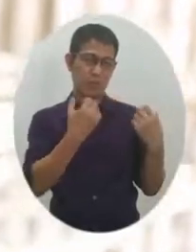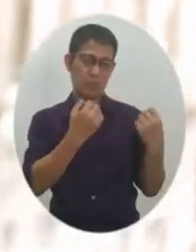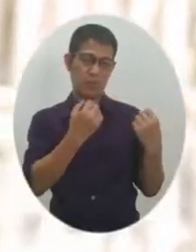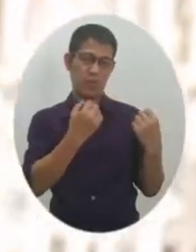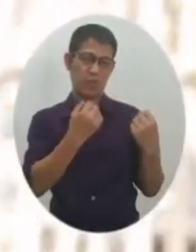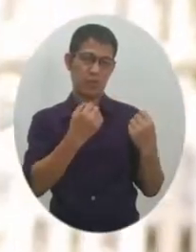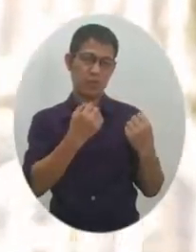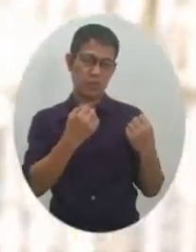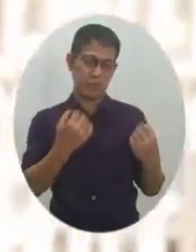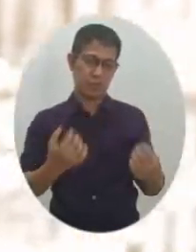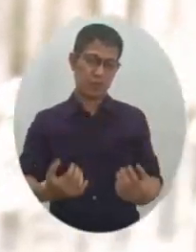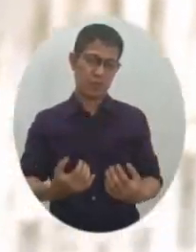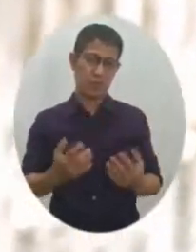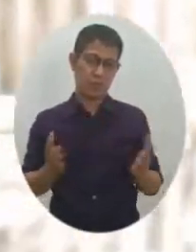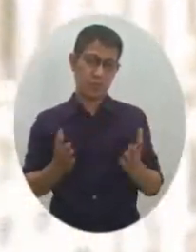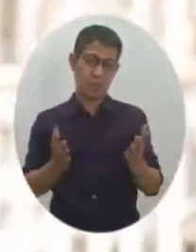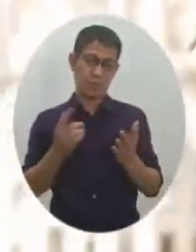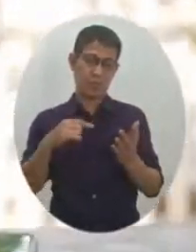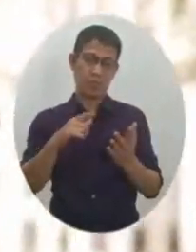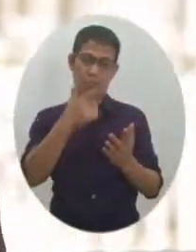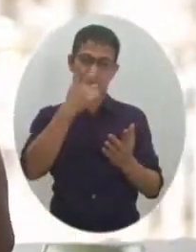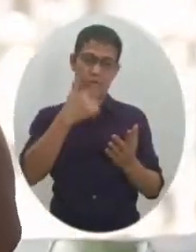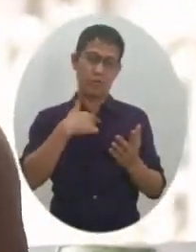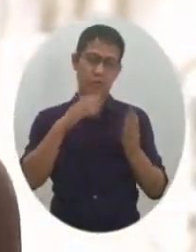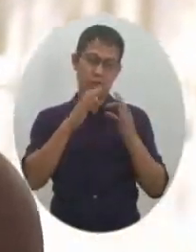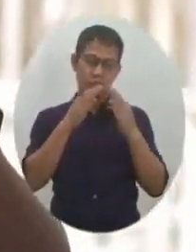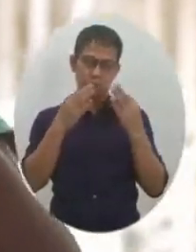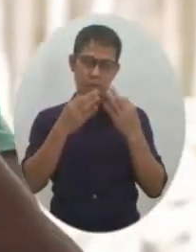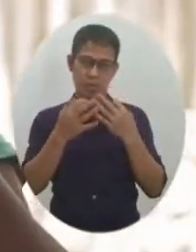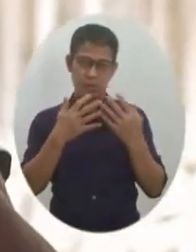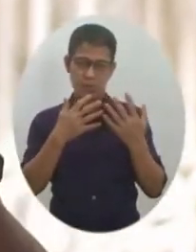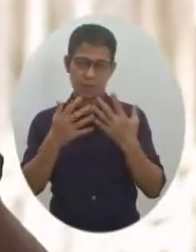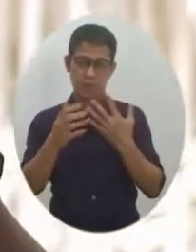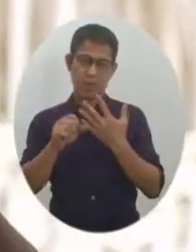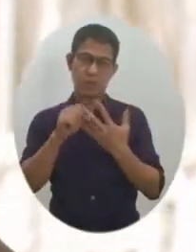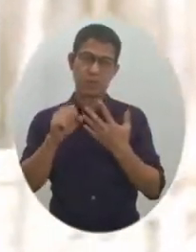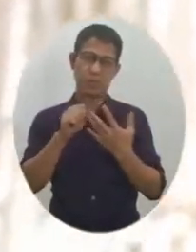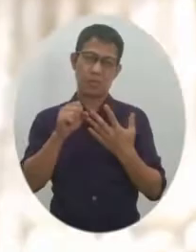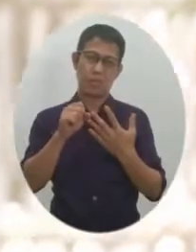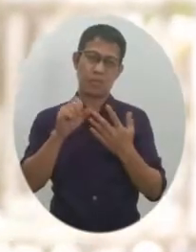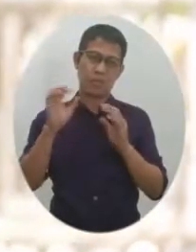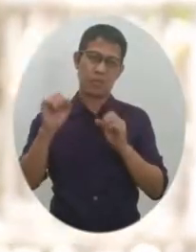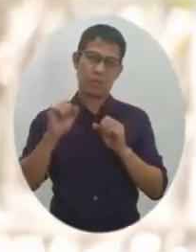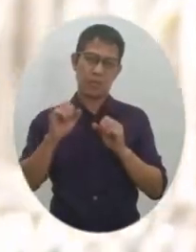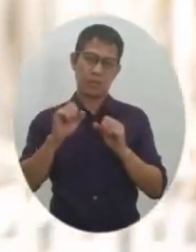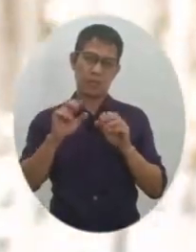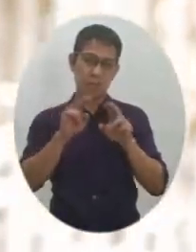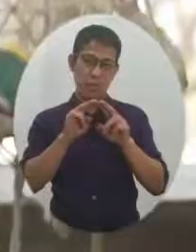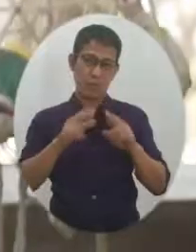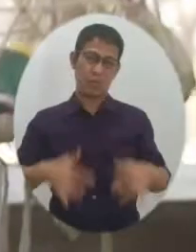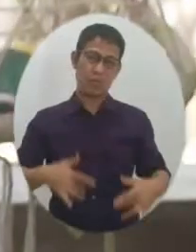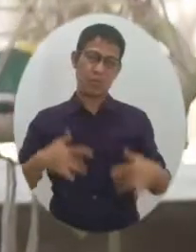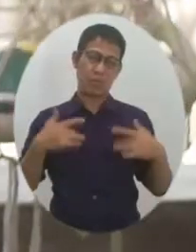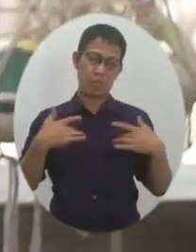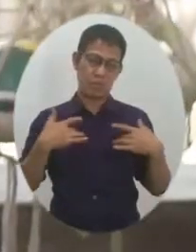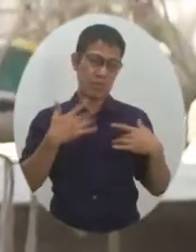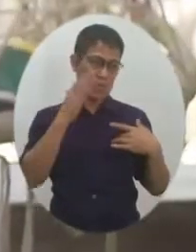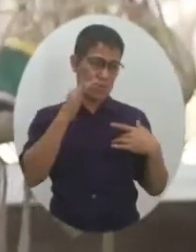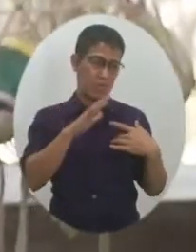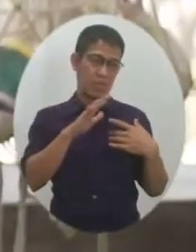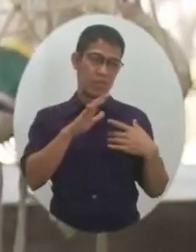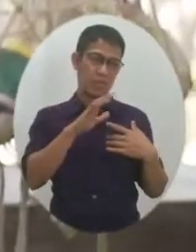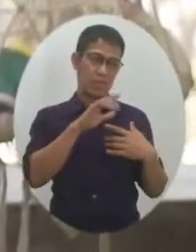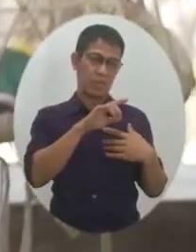sila po yung pinagkukuhanan ko ng lakas ng lakas. Bali po, ang pangarap ko sa pamilya ko, kahit simple lang, na maging maayos na